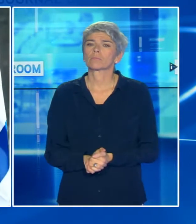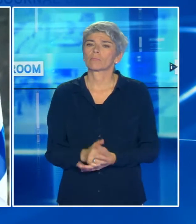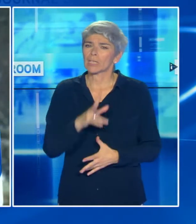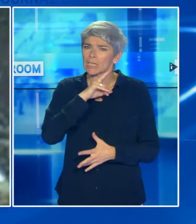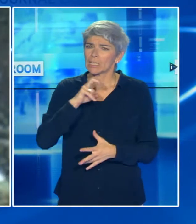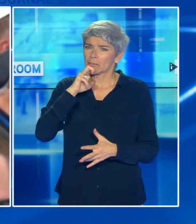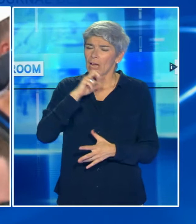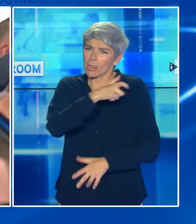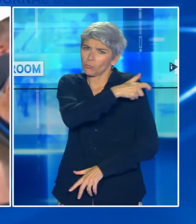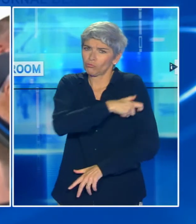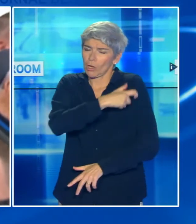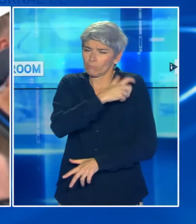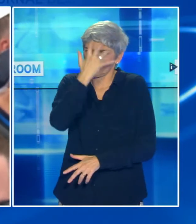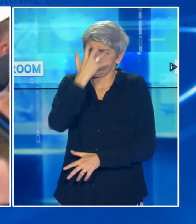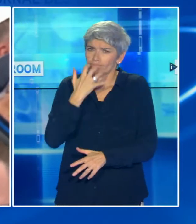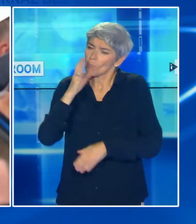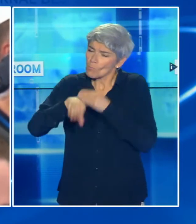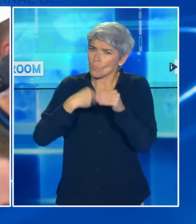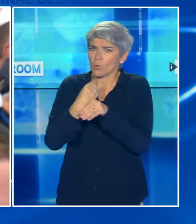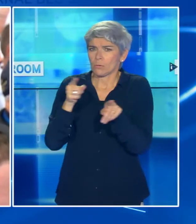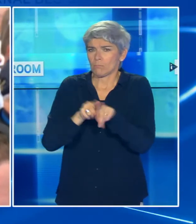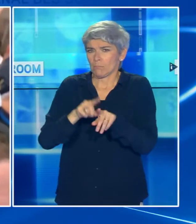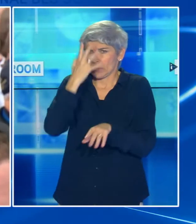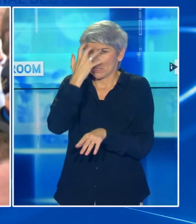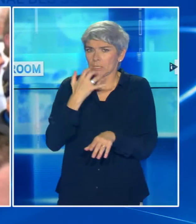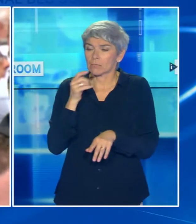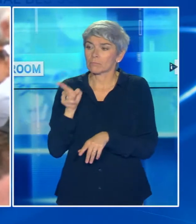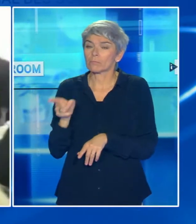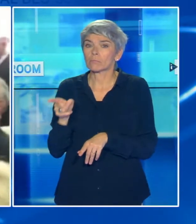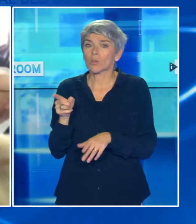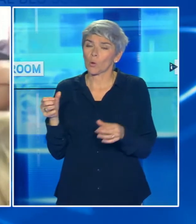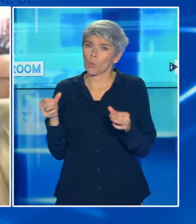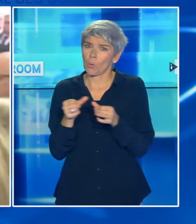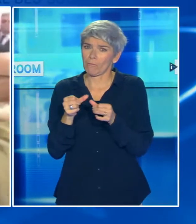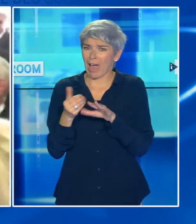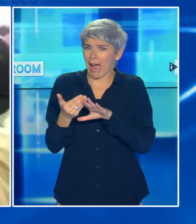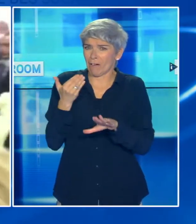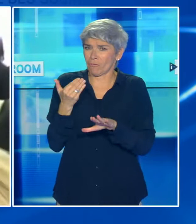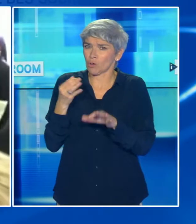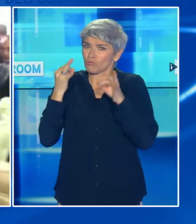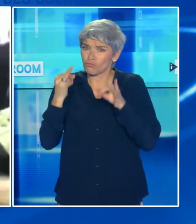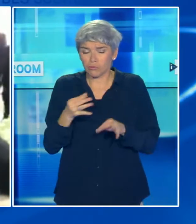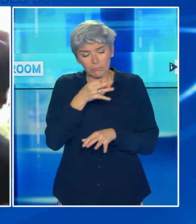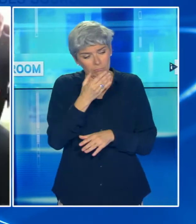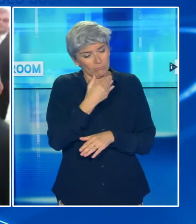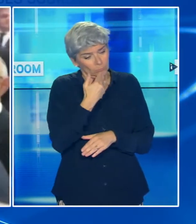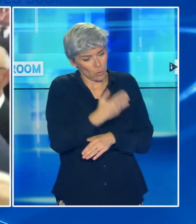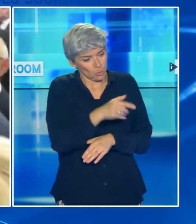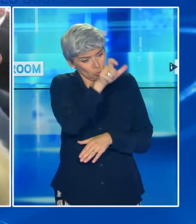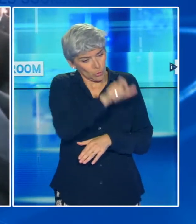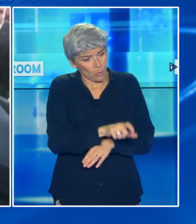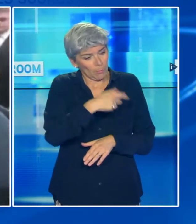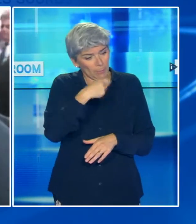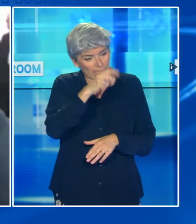Israël est en deuil. Le monde est en deuil. Benyamin Netanyahou, qui un peu plus tôt a longuement salué Mahmoud Abbas,